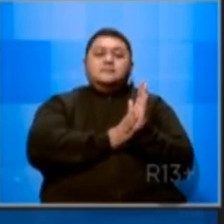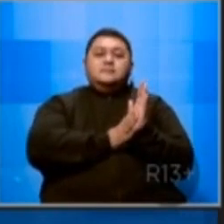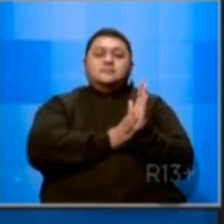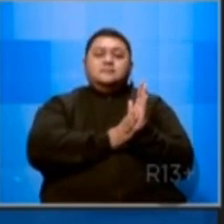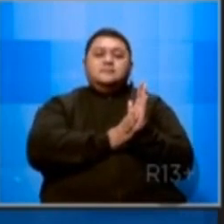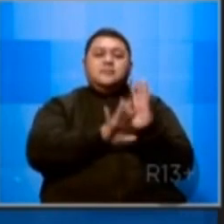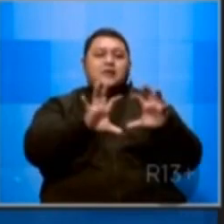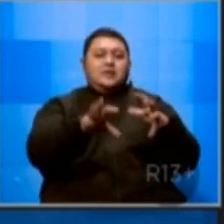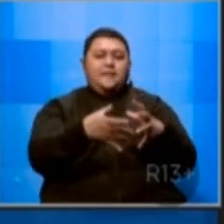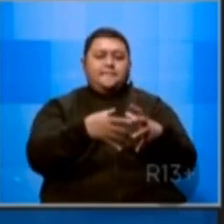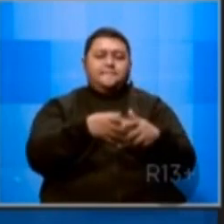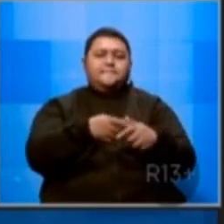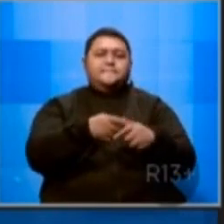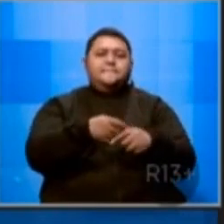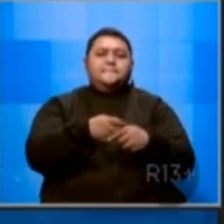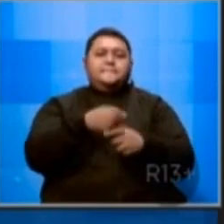internasional